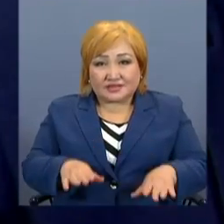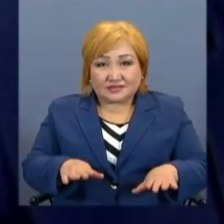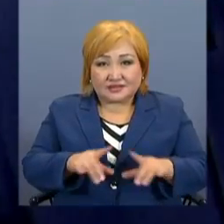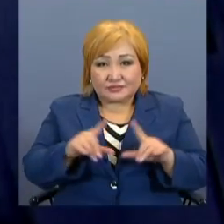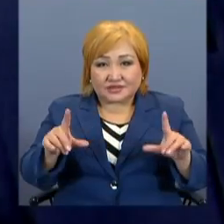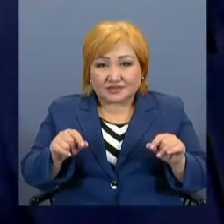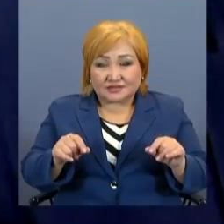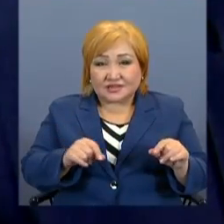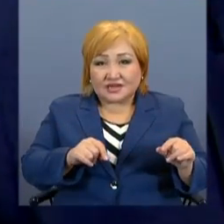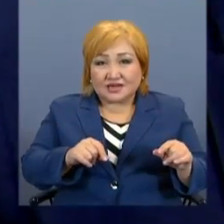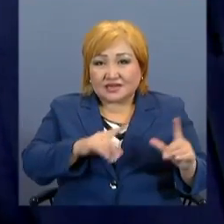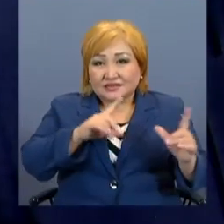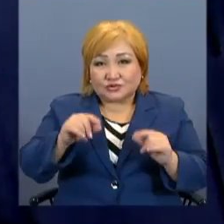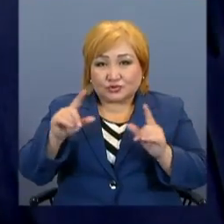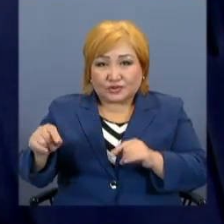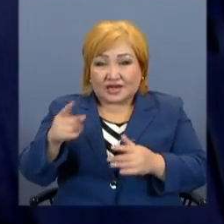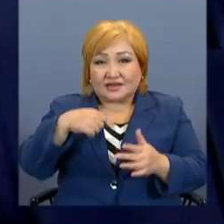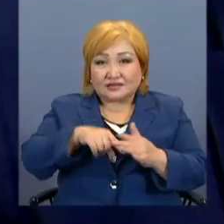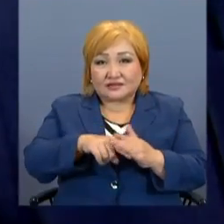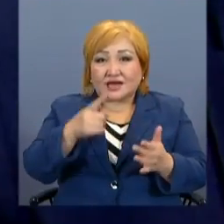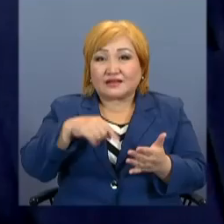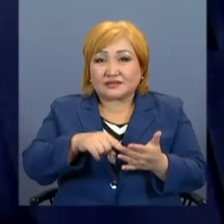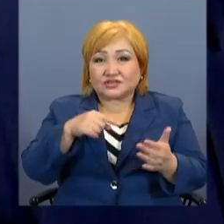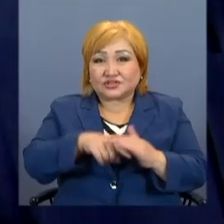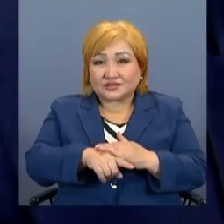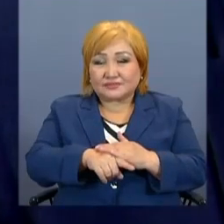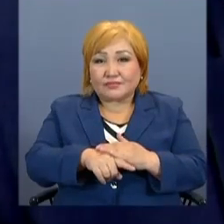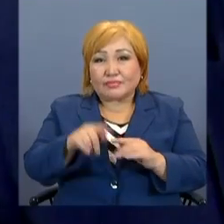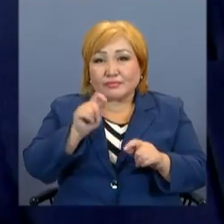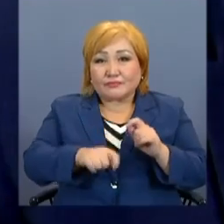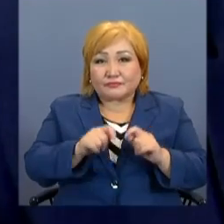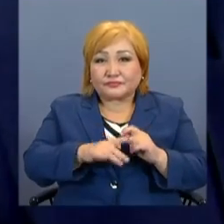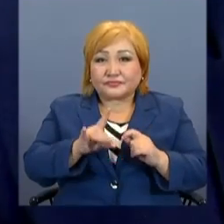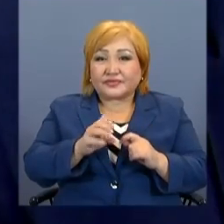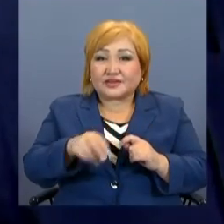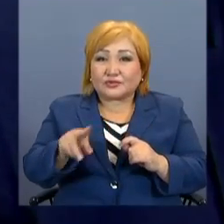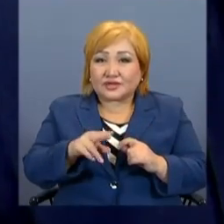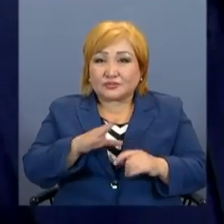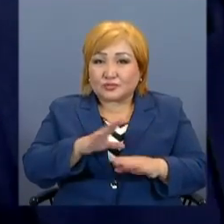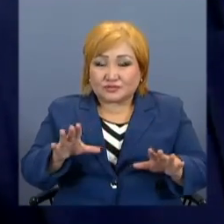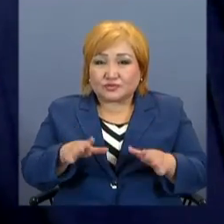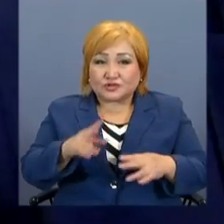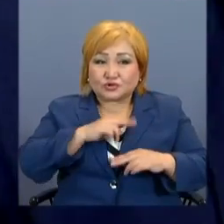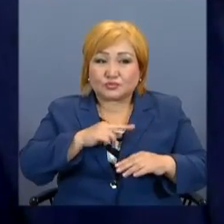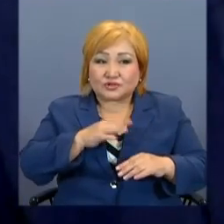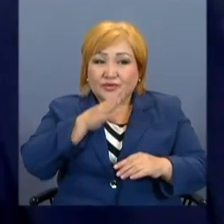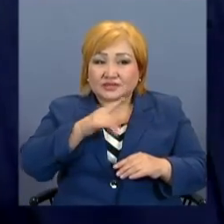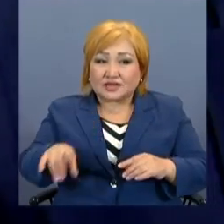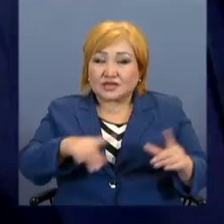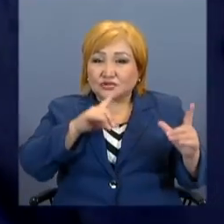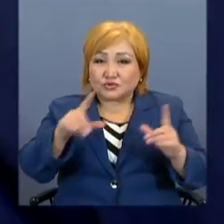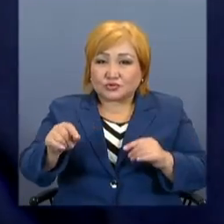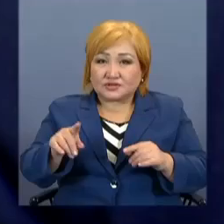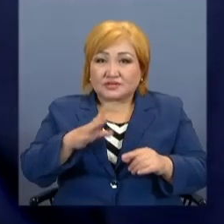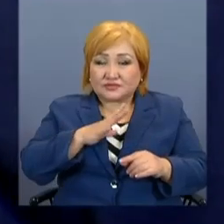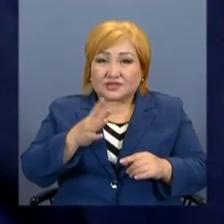жылжымалы бекеттеріміз жүреді ғой қаланың ішінде жаңағы жұмыс барысында. Рейд болады ғой үнемі. Рейд болмаса да жұмыс барысында жүрген күнде де олардың қай